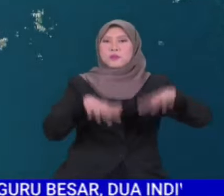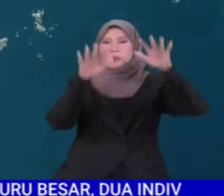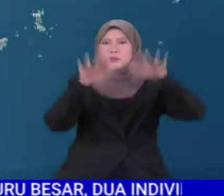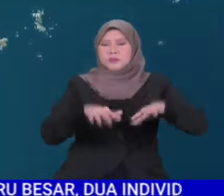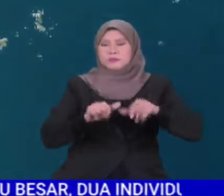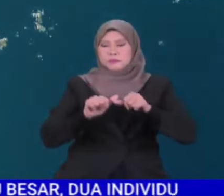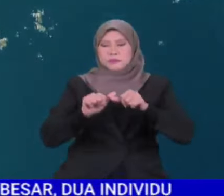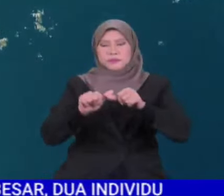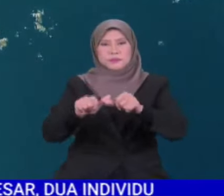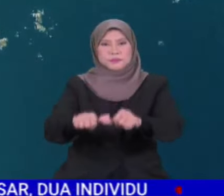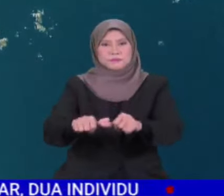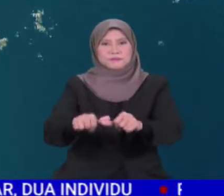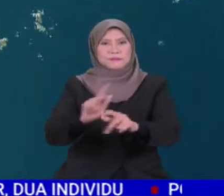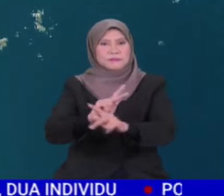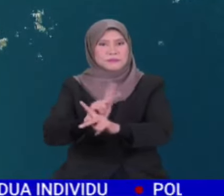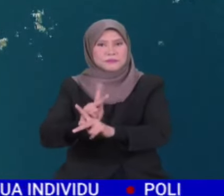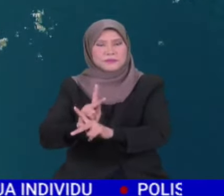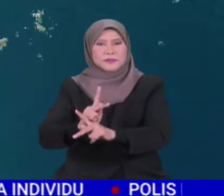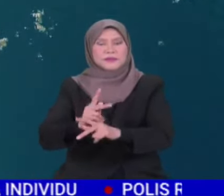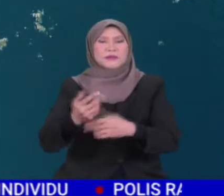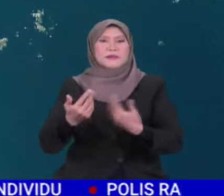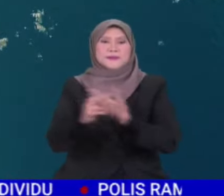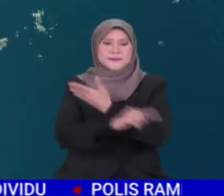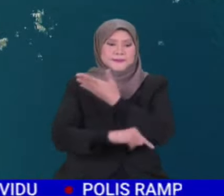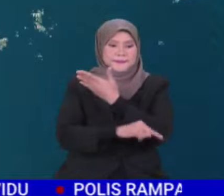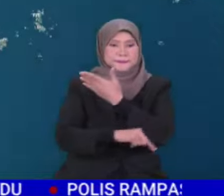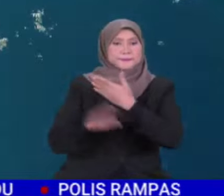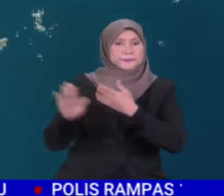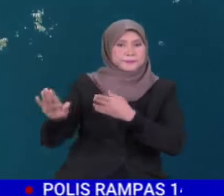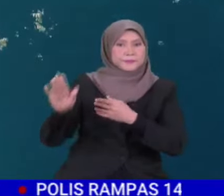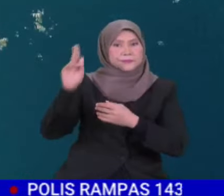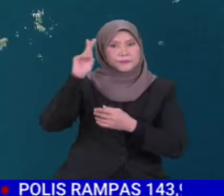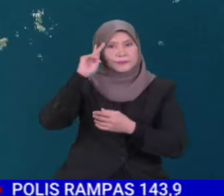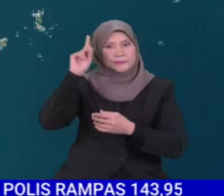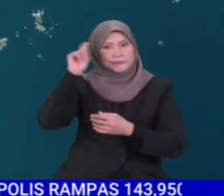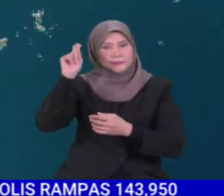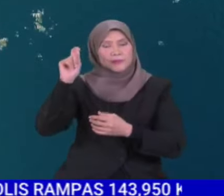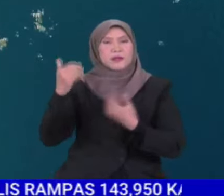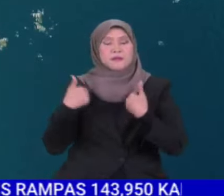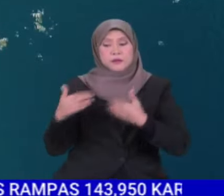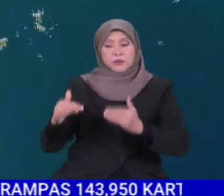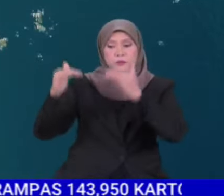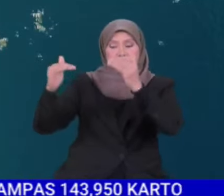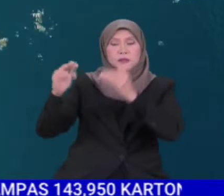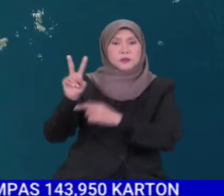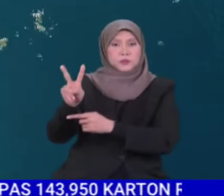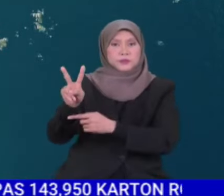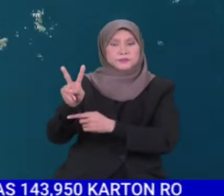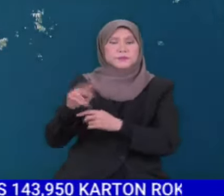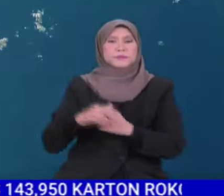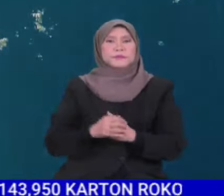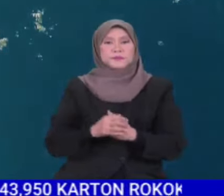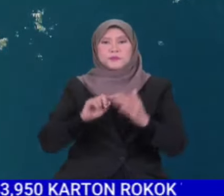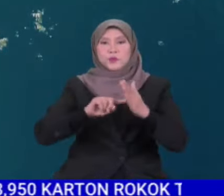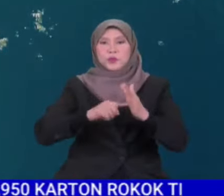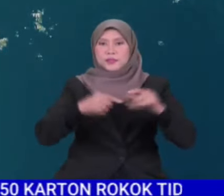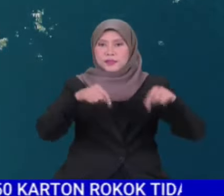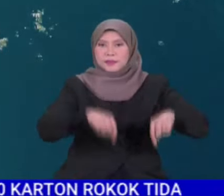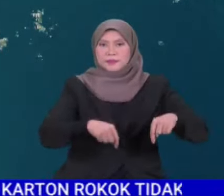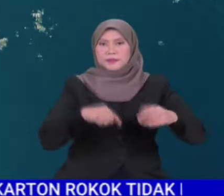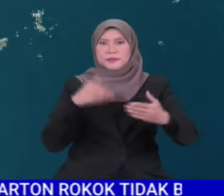berterusan peringkat waspada yang dikeluarkan di beberapa negeri di pantai timur. Buat masa ini terdapat dua peringkat. Peringkat yang pertama bermula hari